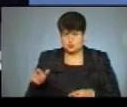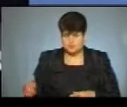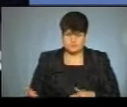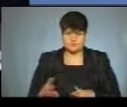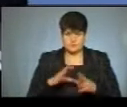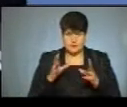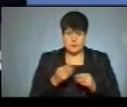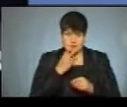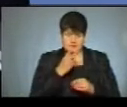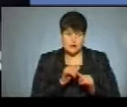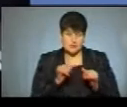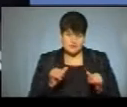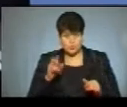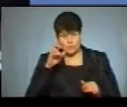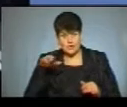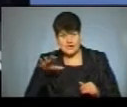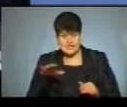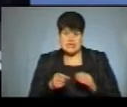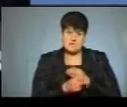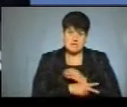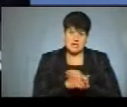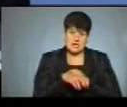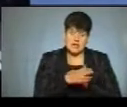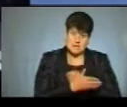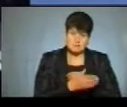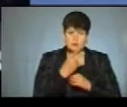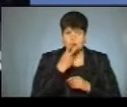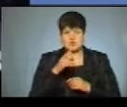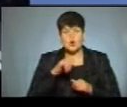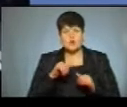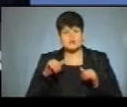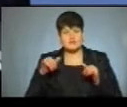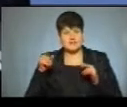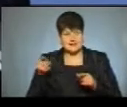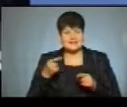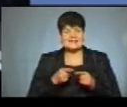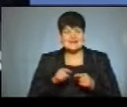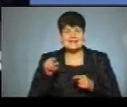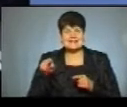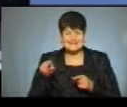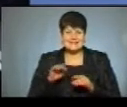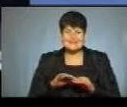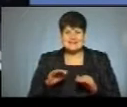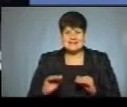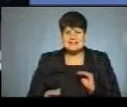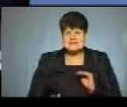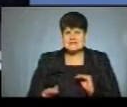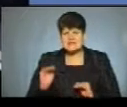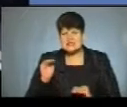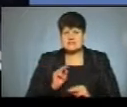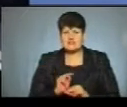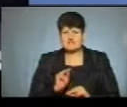на розвинені країни і на бідні країни, то ми побачимо, що розвинені – це ті країни, де дітей з дитинства